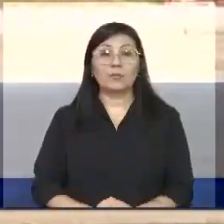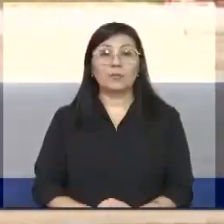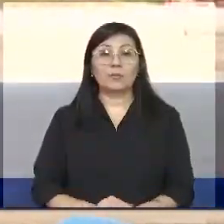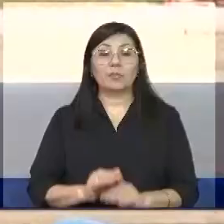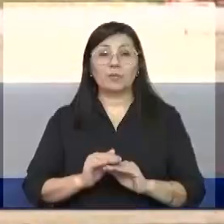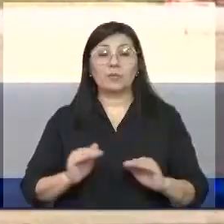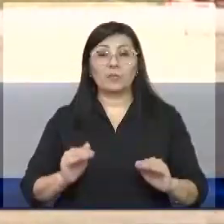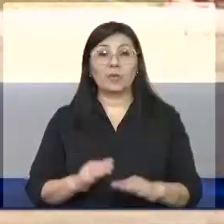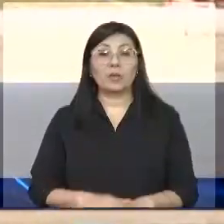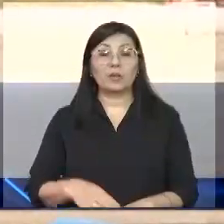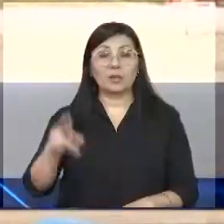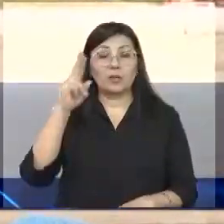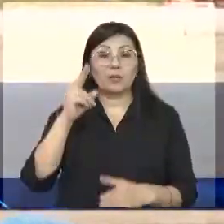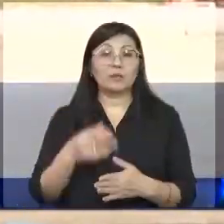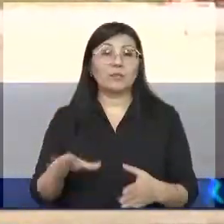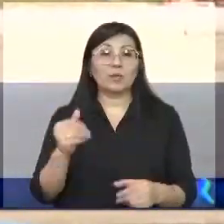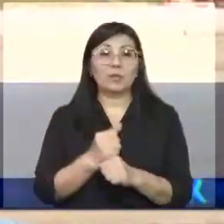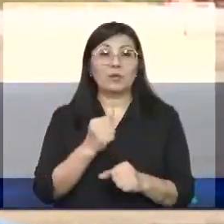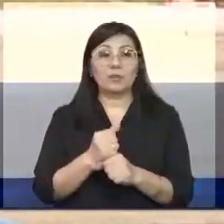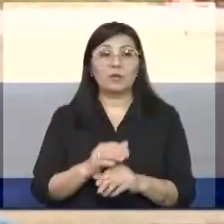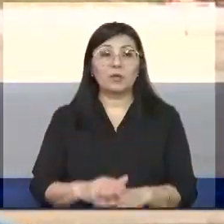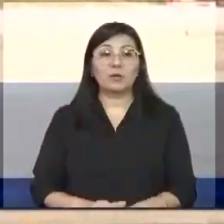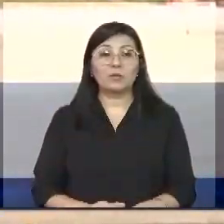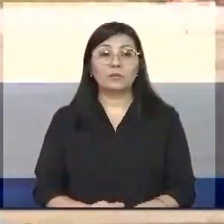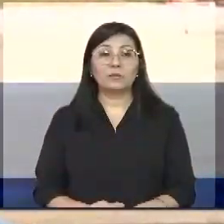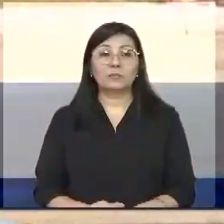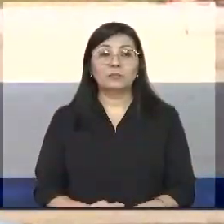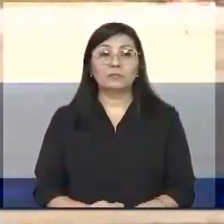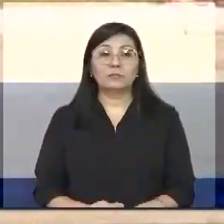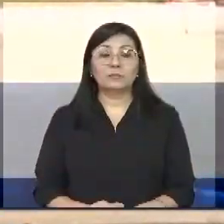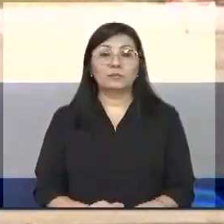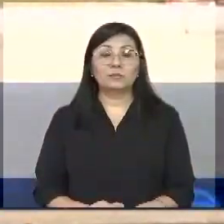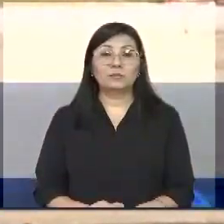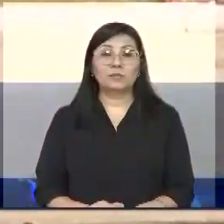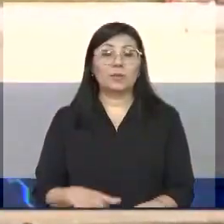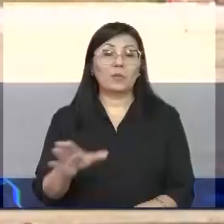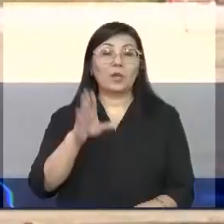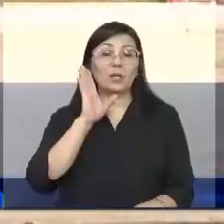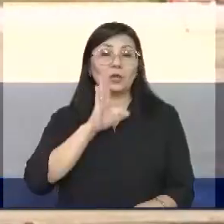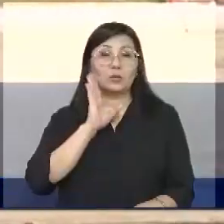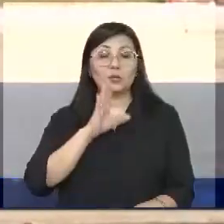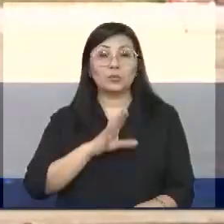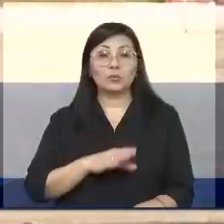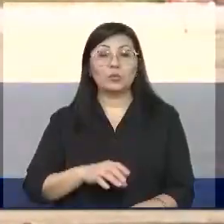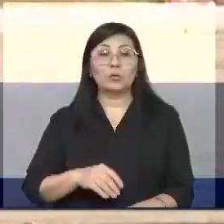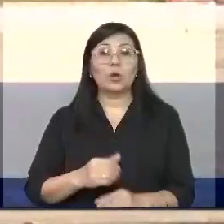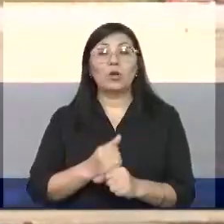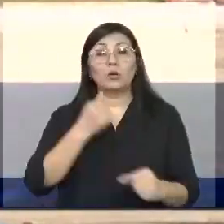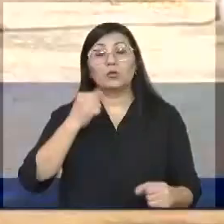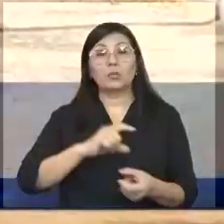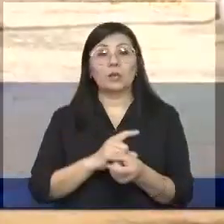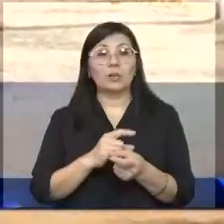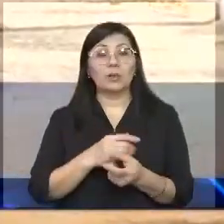отыратын дәретханаларын күтіп жатырмыз, жұмысқа келіп орналастырады. Подвалдағы су кәріз суларының трубалары